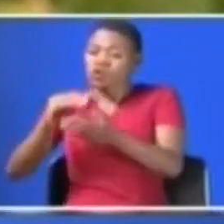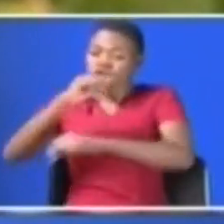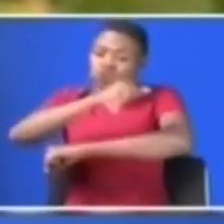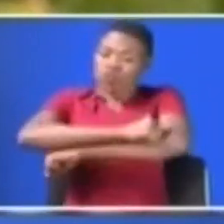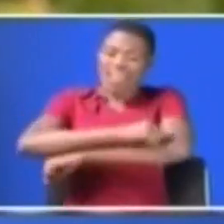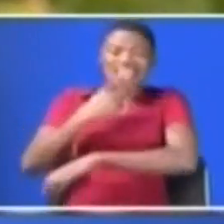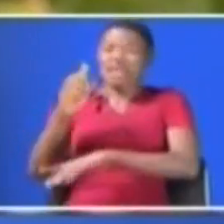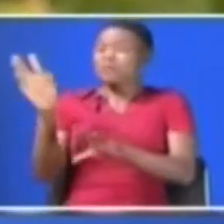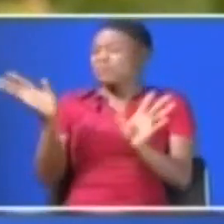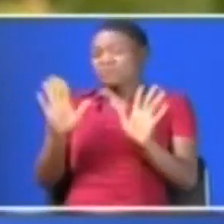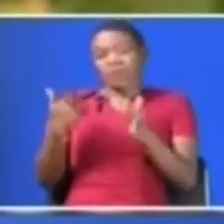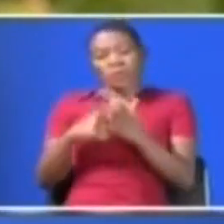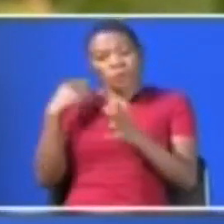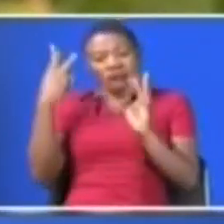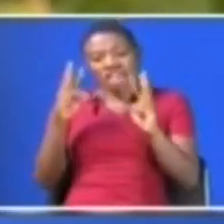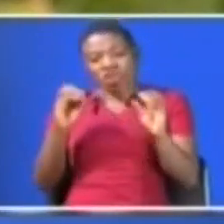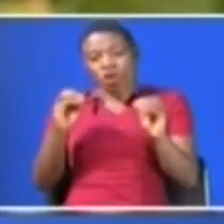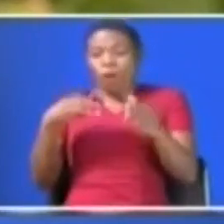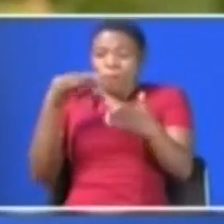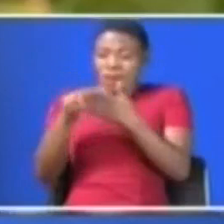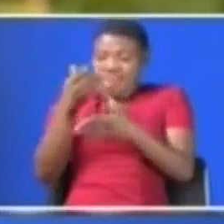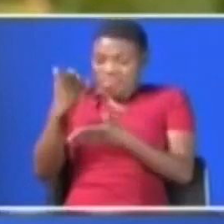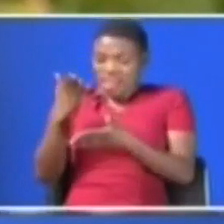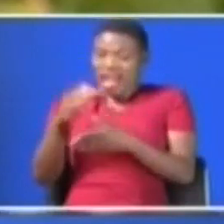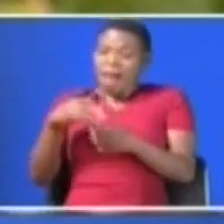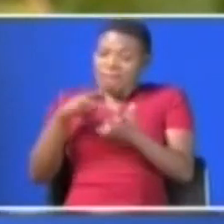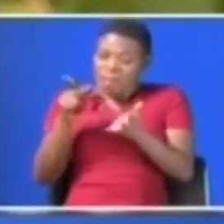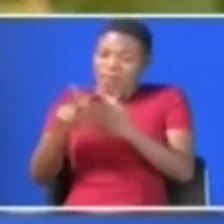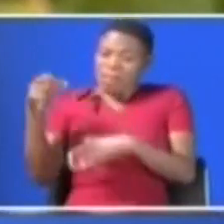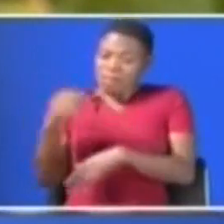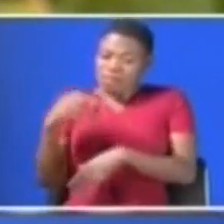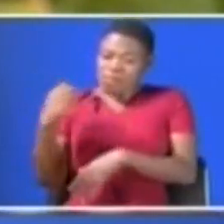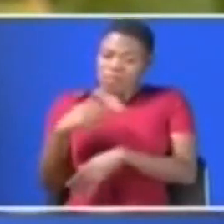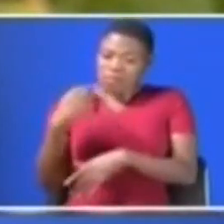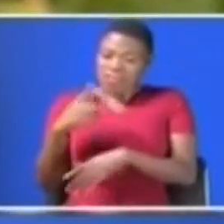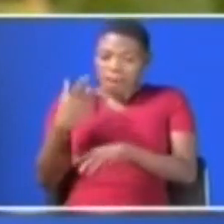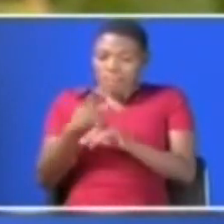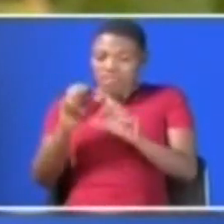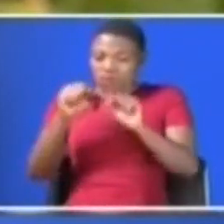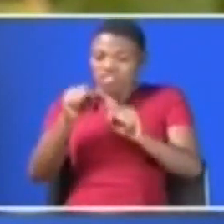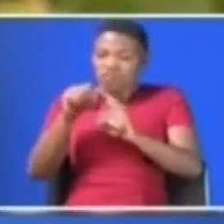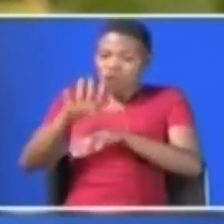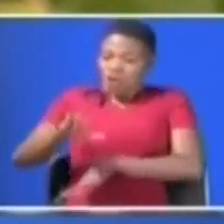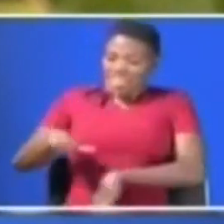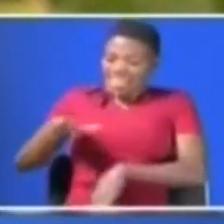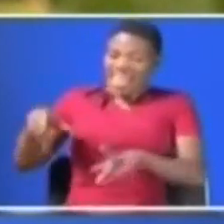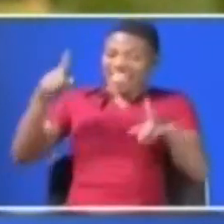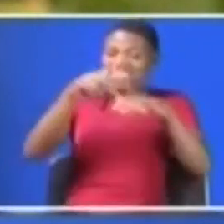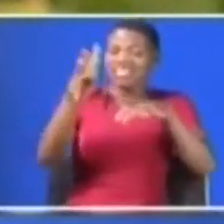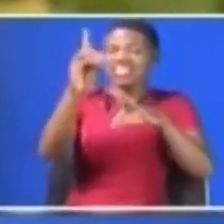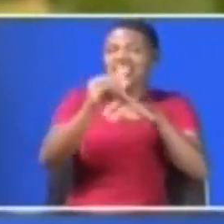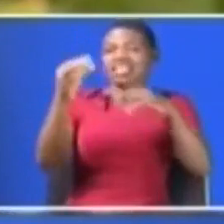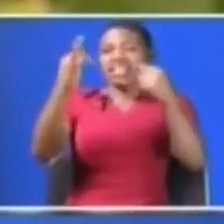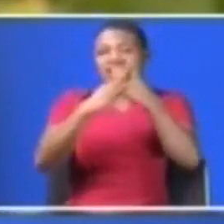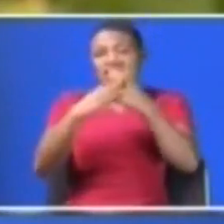hapana, pesa siko. Munalipo kila mwezi ngawaje pesa zinasachelewa, sikichelewa paka tarehe 8. Aliniambia hivyo. Mimi nikakubali